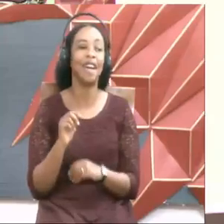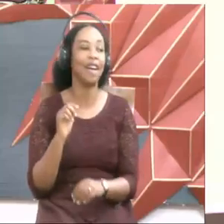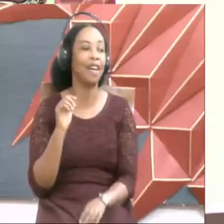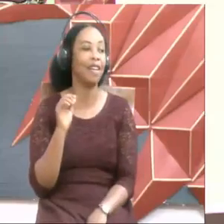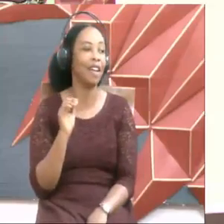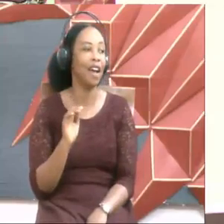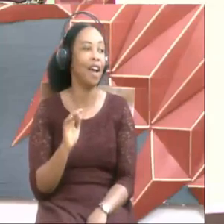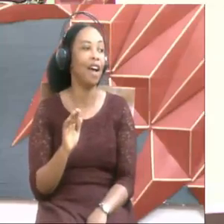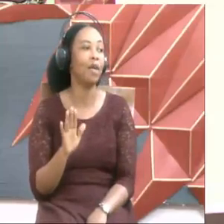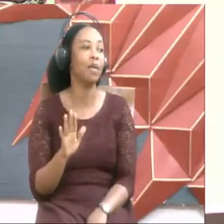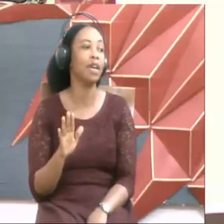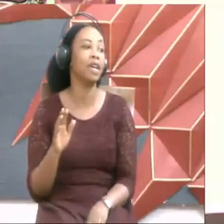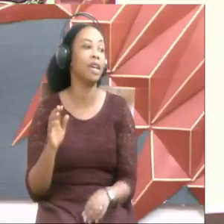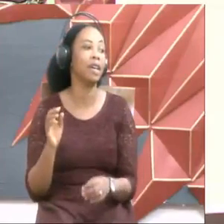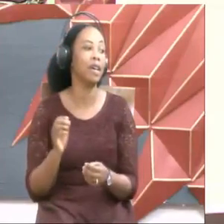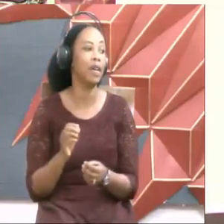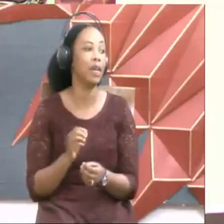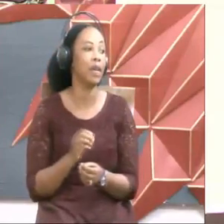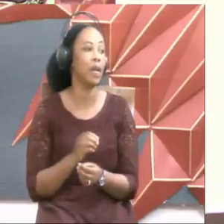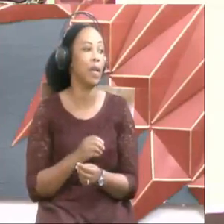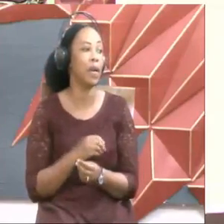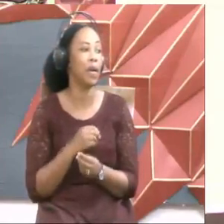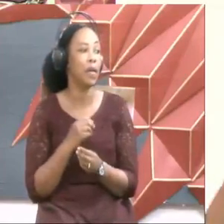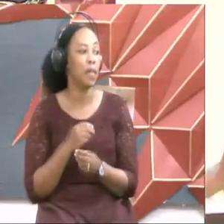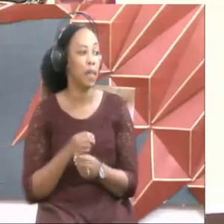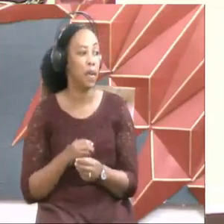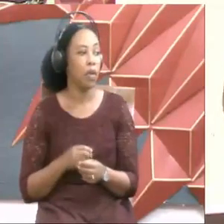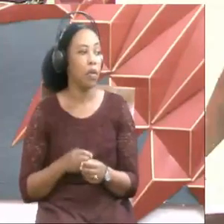injira nawe